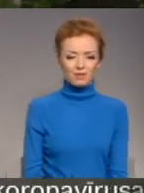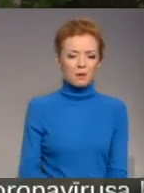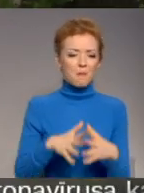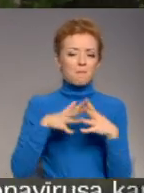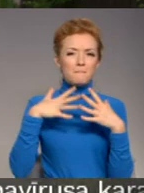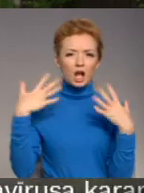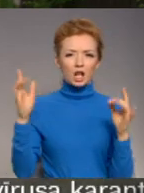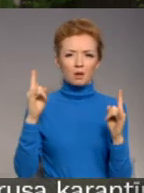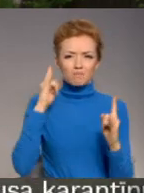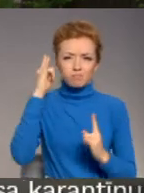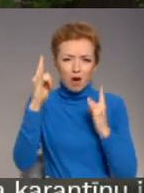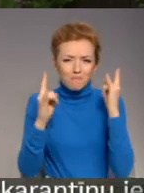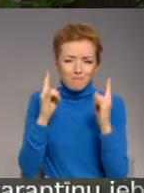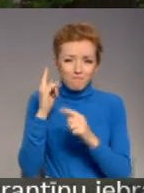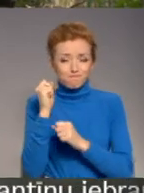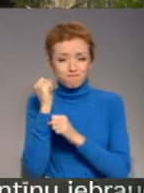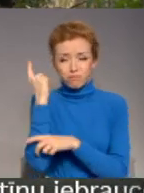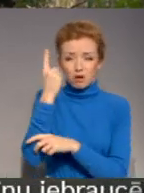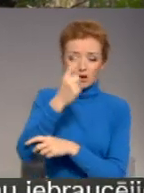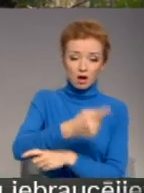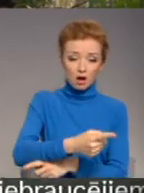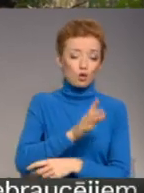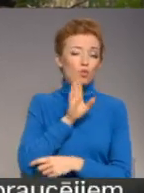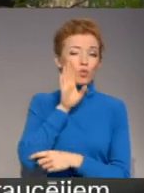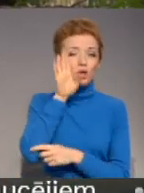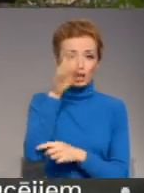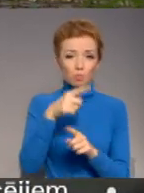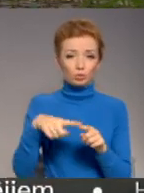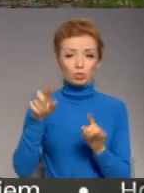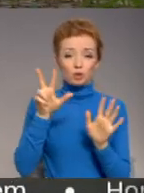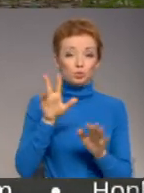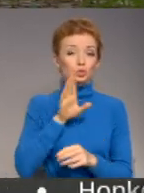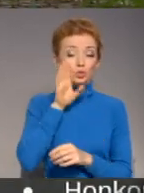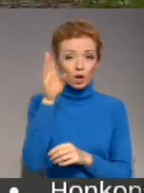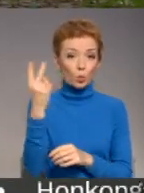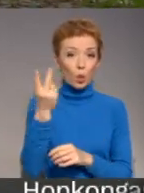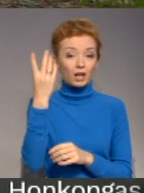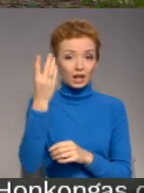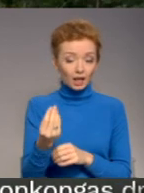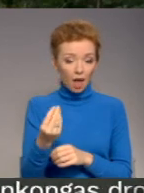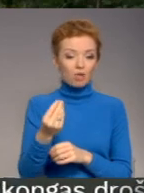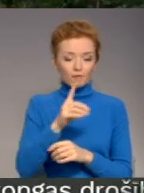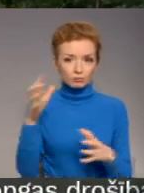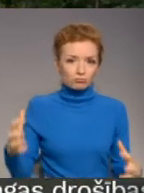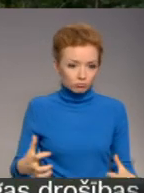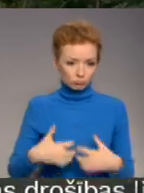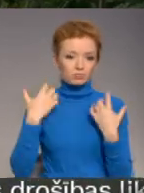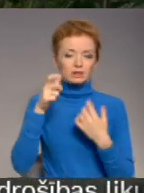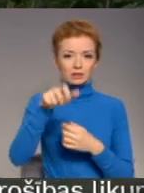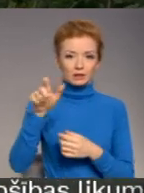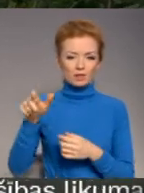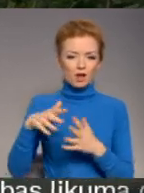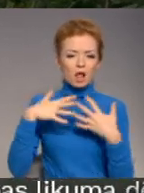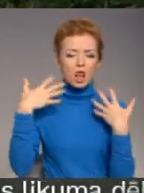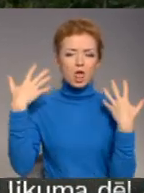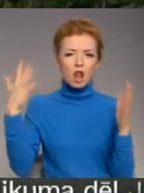Milzīgi krakši un brakši otrdien pusastoņos no rīta pārbiedēja un pamodināja tos Valtaiķu ielas iedzīvotājus, kas vēl gulēja. Liels